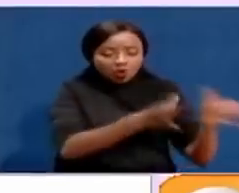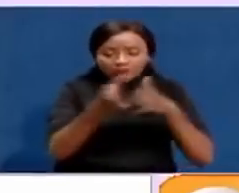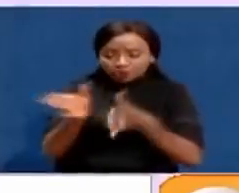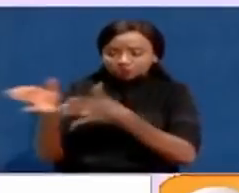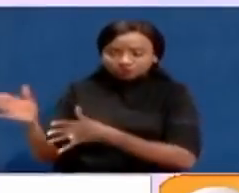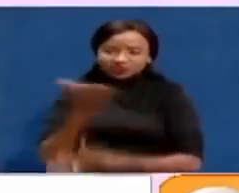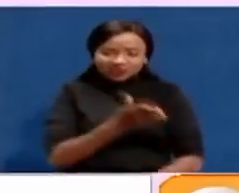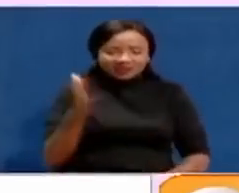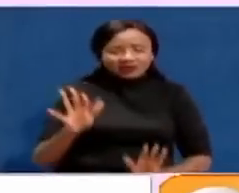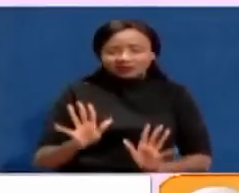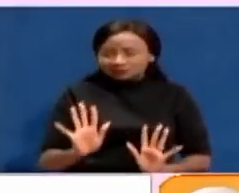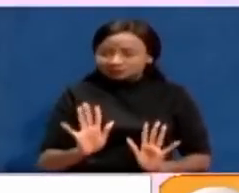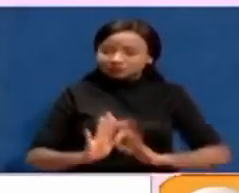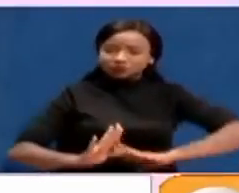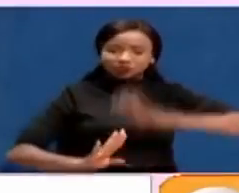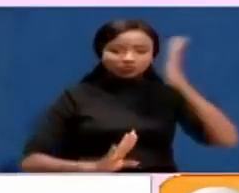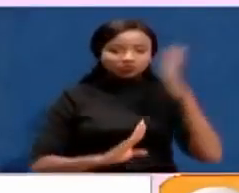opportunity is key